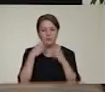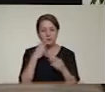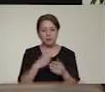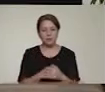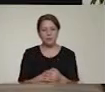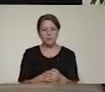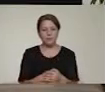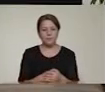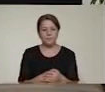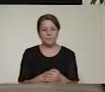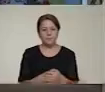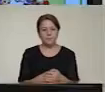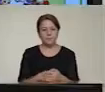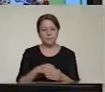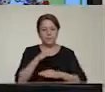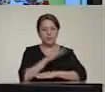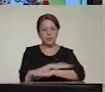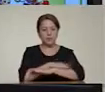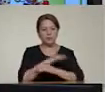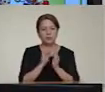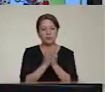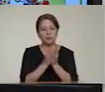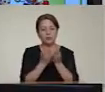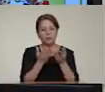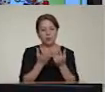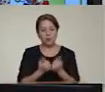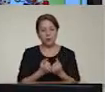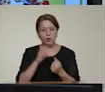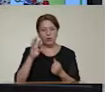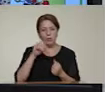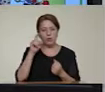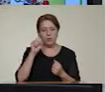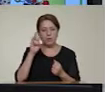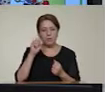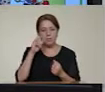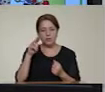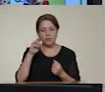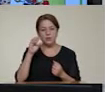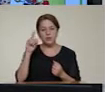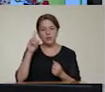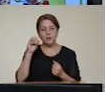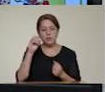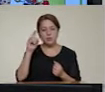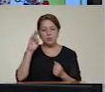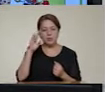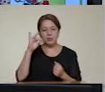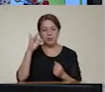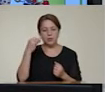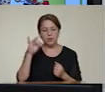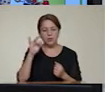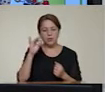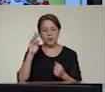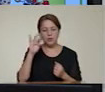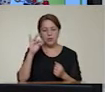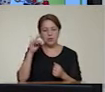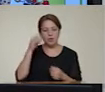qarating. Tarbiya kitobidan olingan Muhammad Zehniyning hikmati bilan tanishing. Nuqtalar